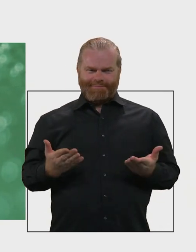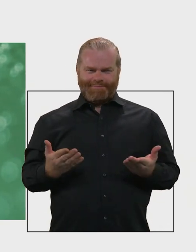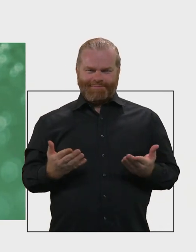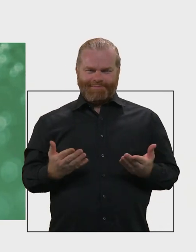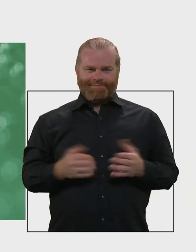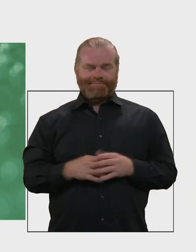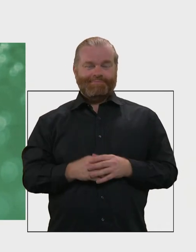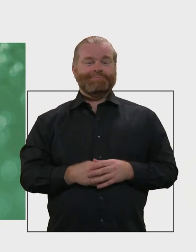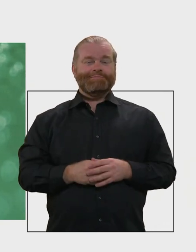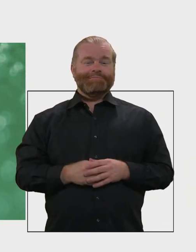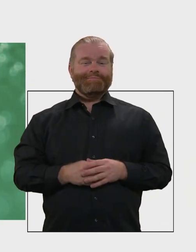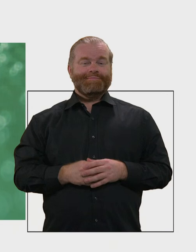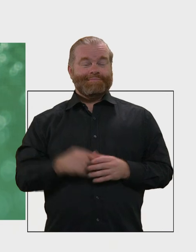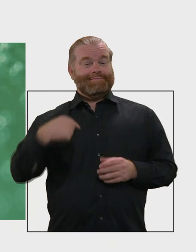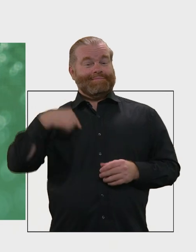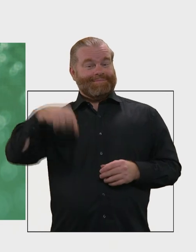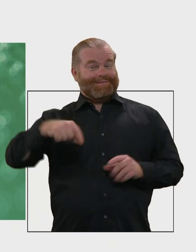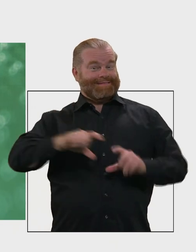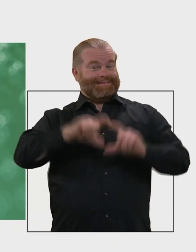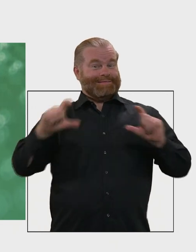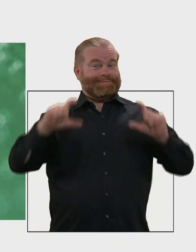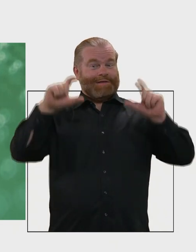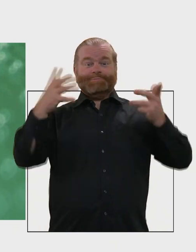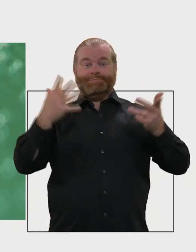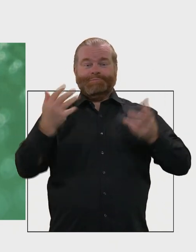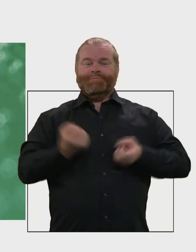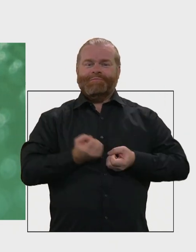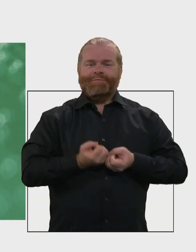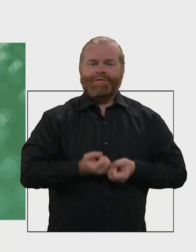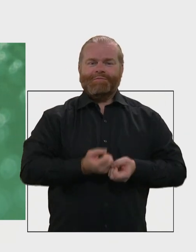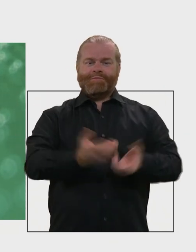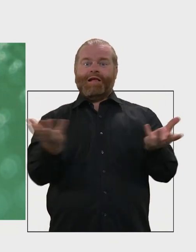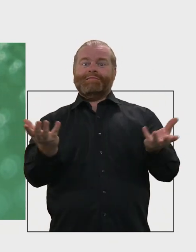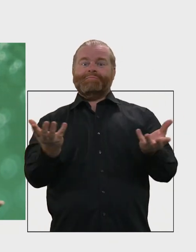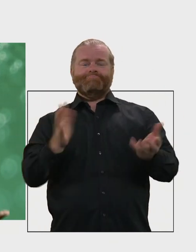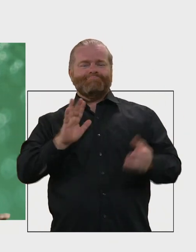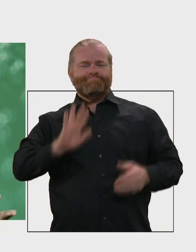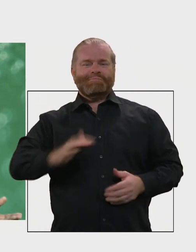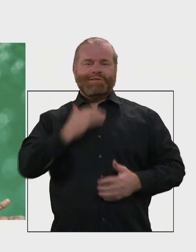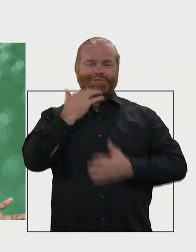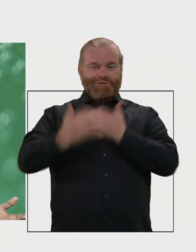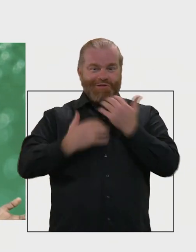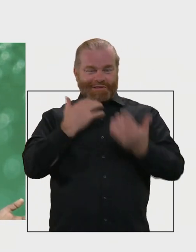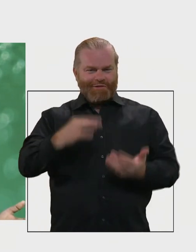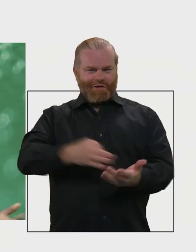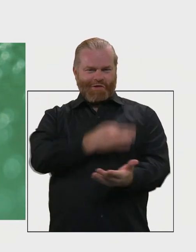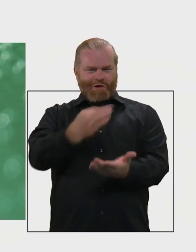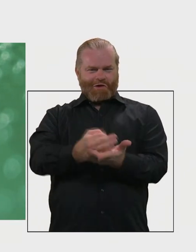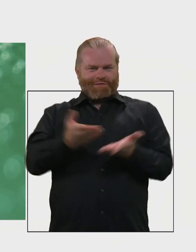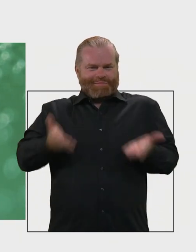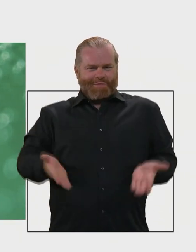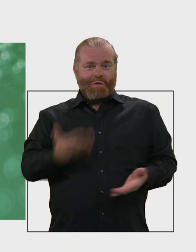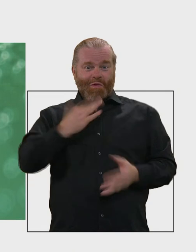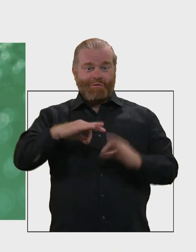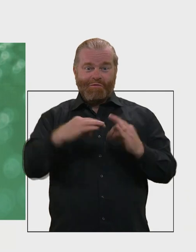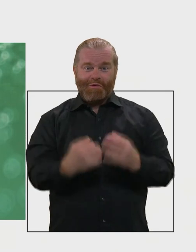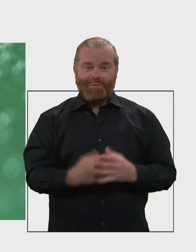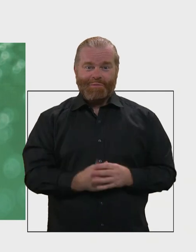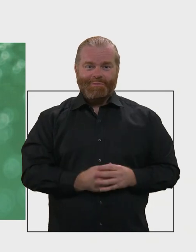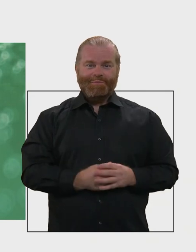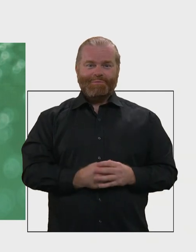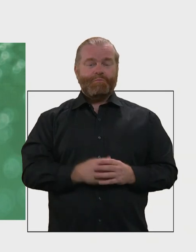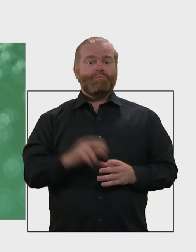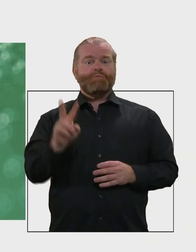die politische Rolle dieses wichtigen Standortes, an dem wir hier sind. Und wer dann am Ende immer noch offene Fragen hat, wir haben es eben schon